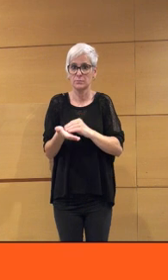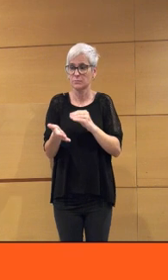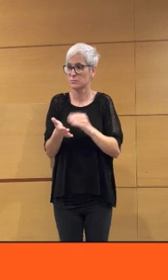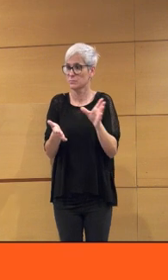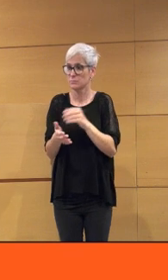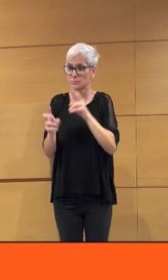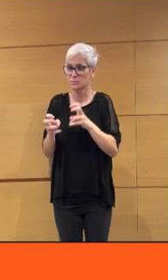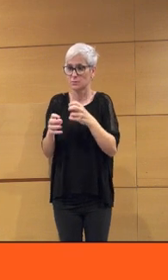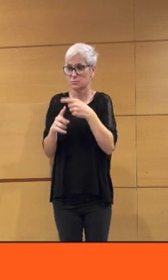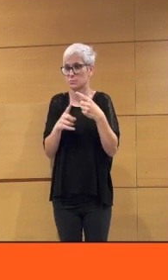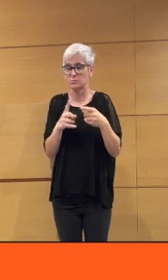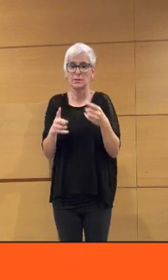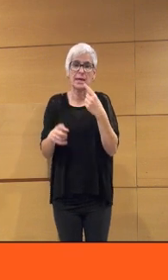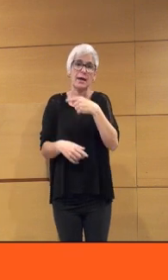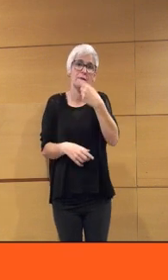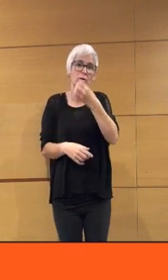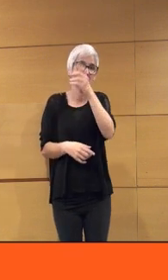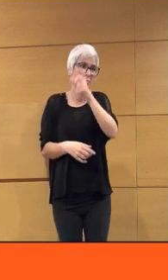tema de les veus sintètiques, o sigui, hi ha gent, no,